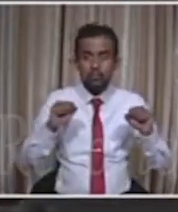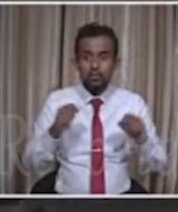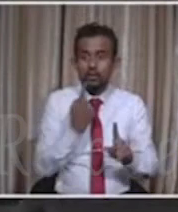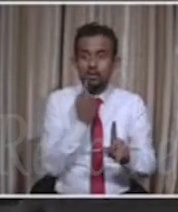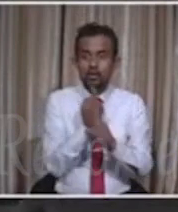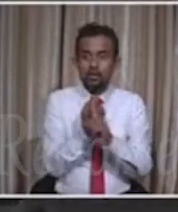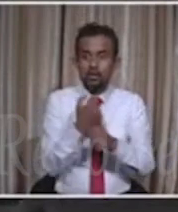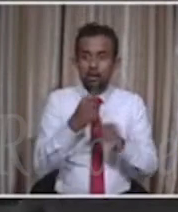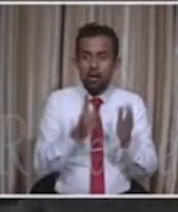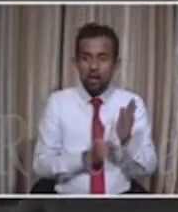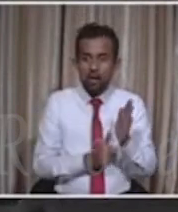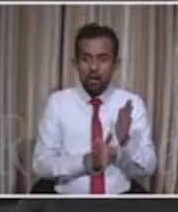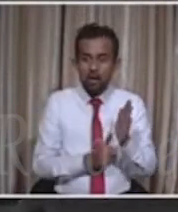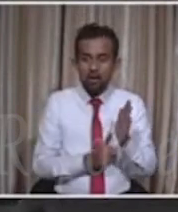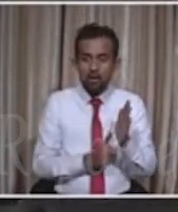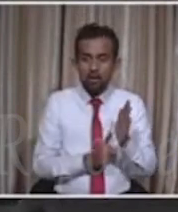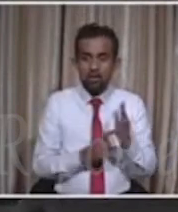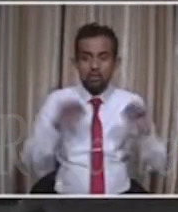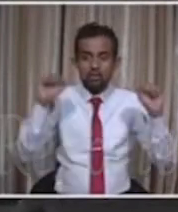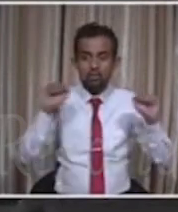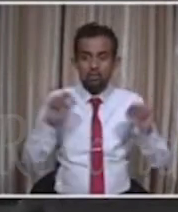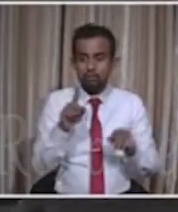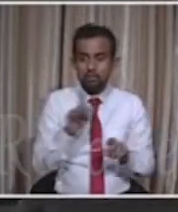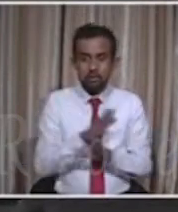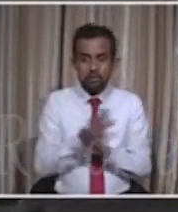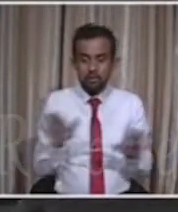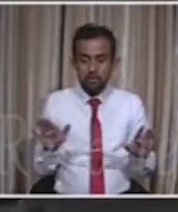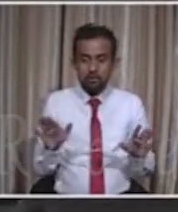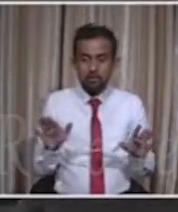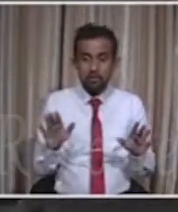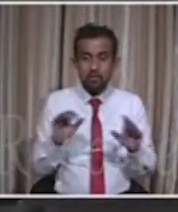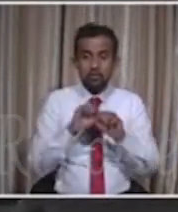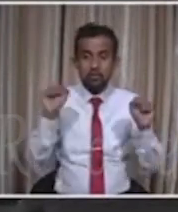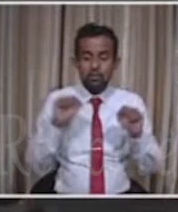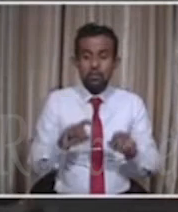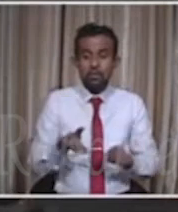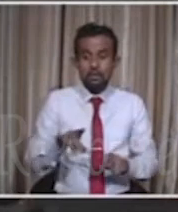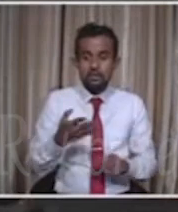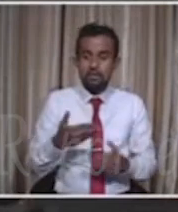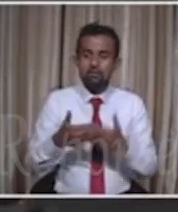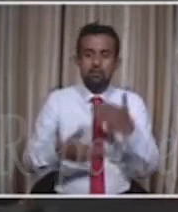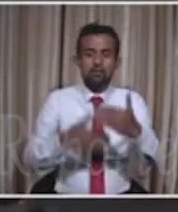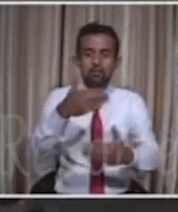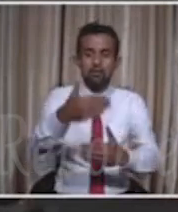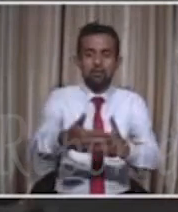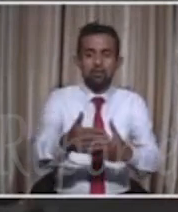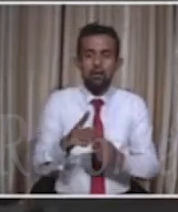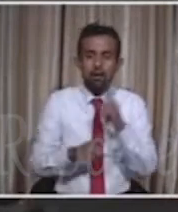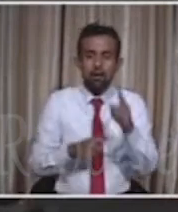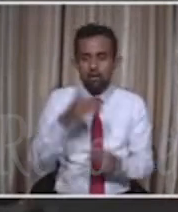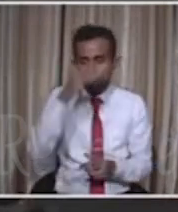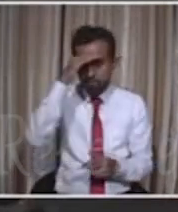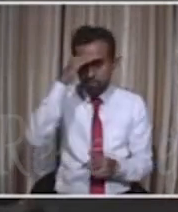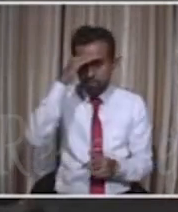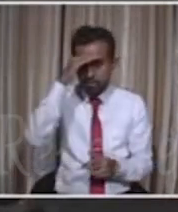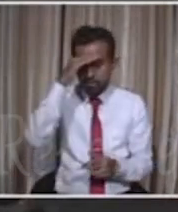මහනුවර ගාල්ල අරගල විතරක් නෙවෙයි සටන් තව 100ක්වත් ඉදිරියට ගෙනියයි කතානායකතුමනි